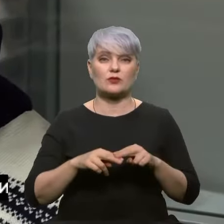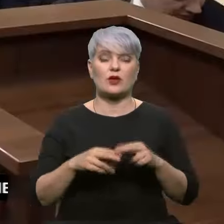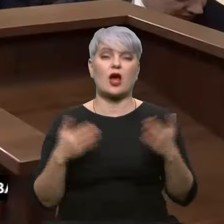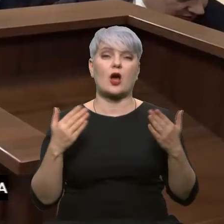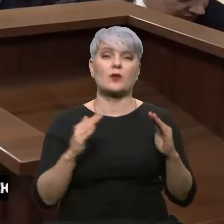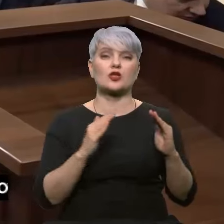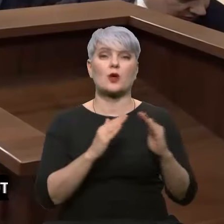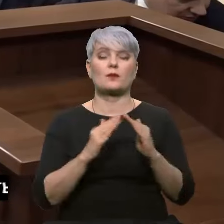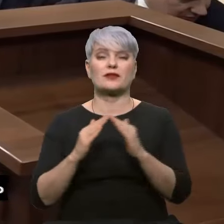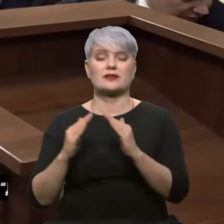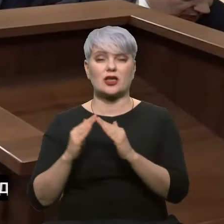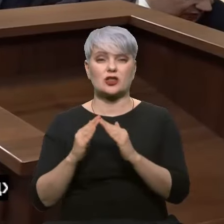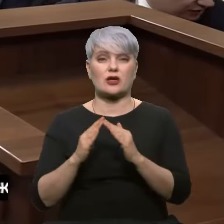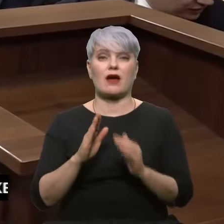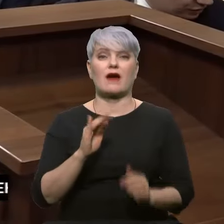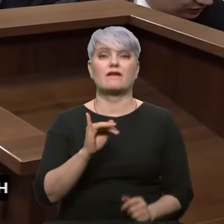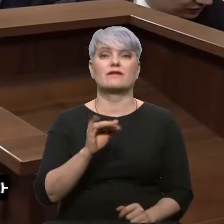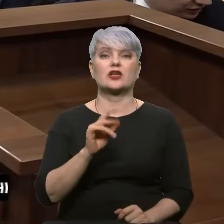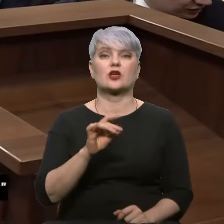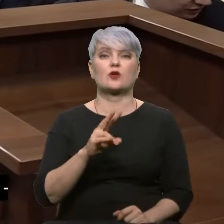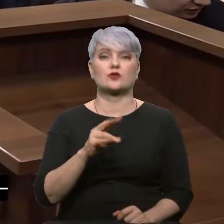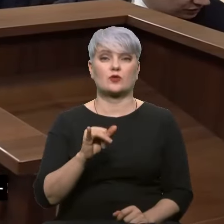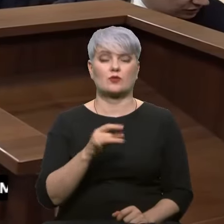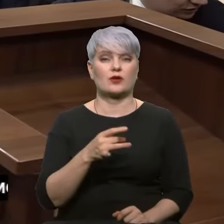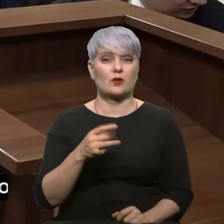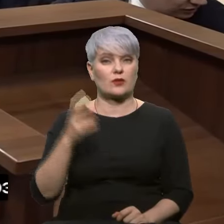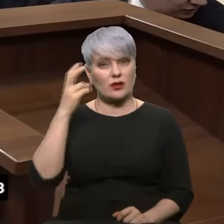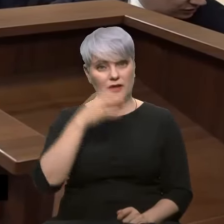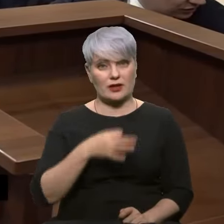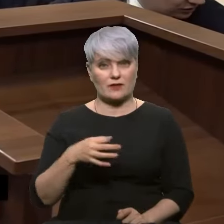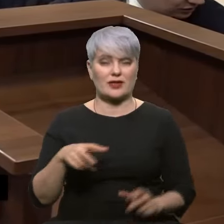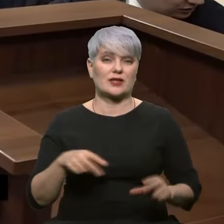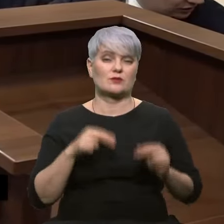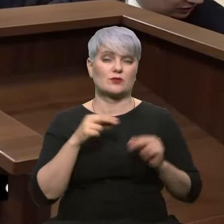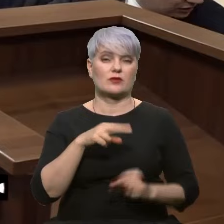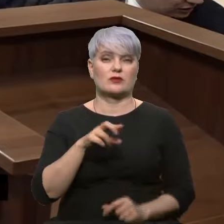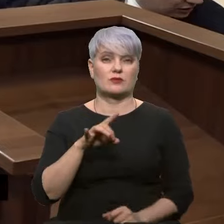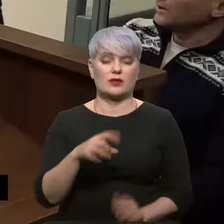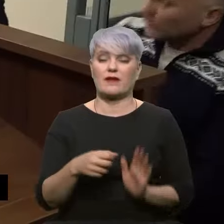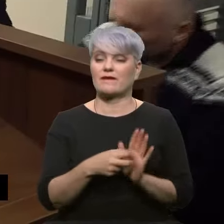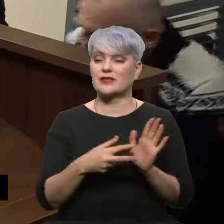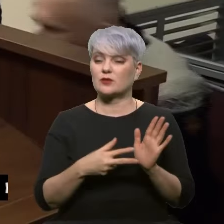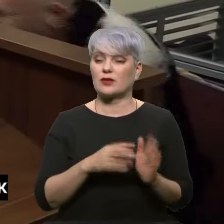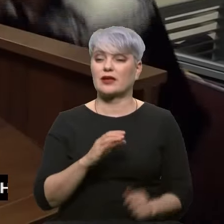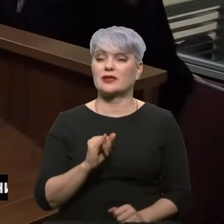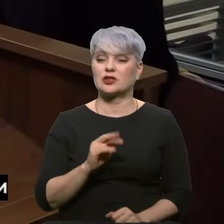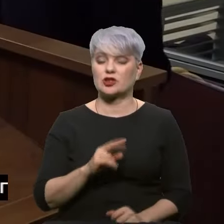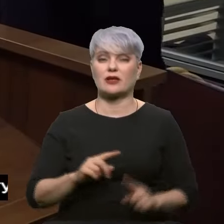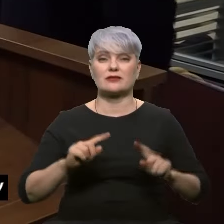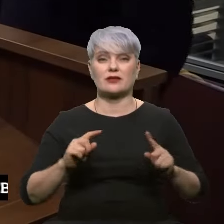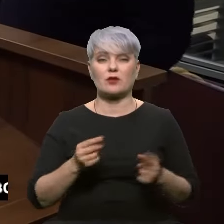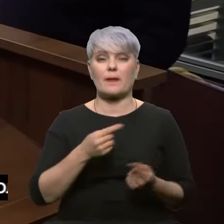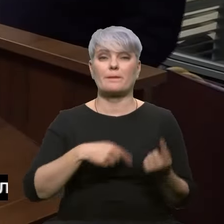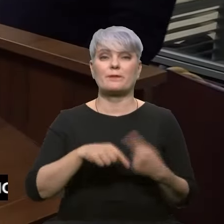преміум-класу у Вишгородському районі на Київщині. Співробітники Державного бюро розслідувань 18 січня затримали бізнесмена